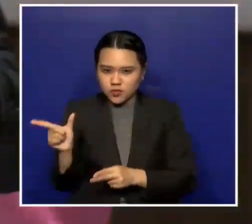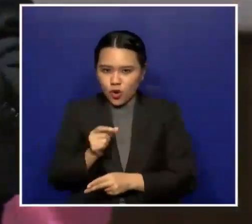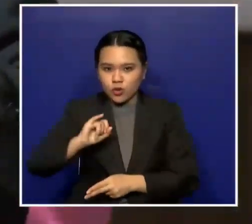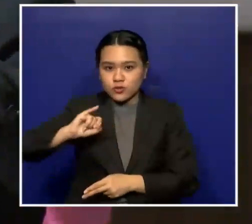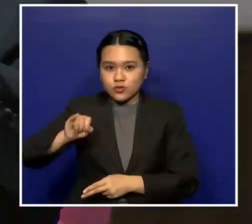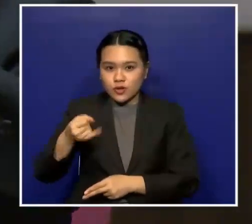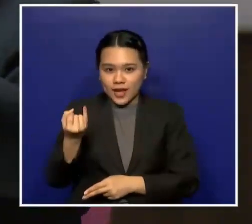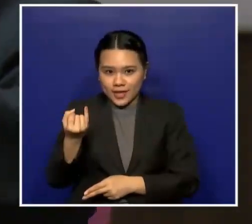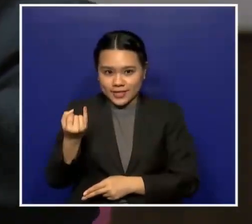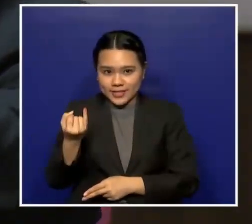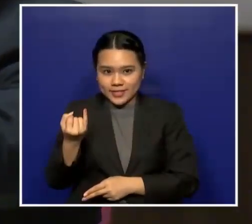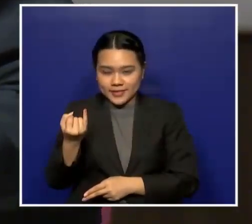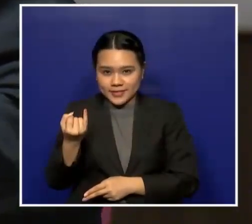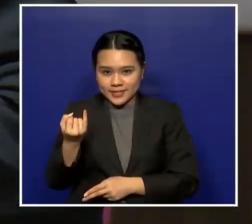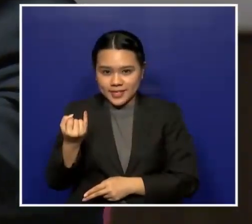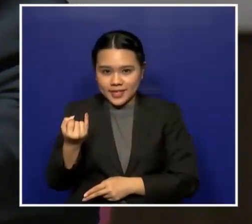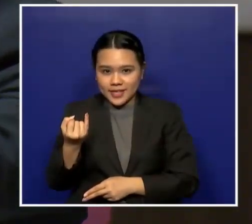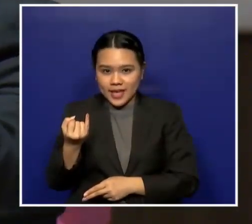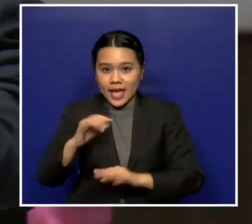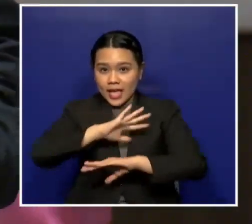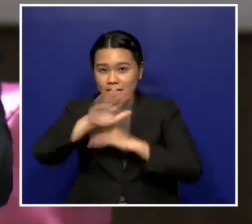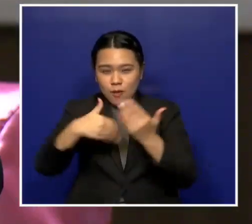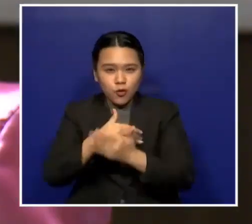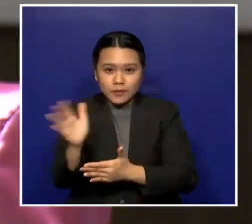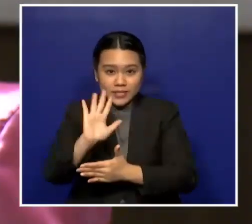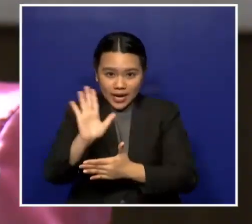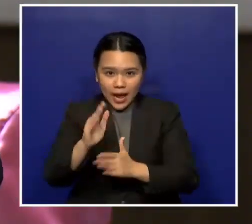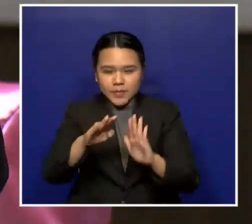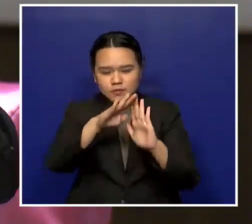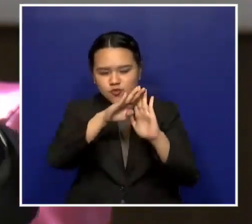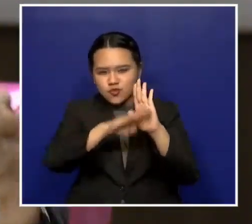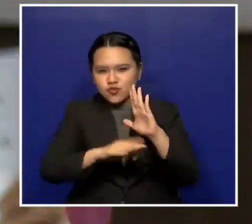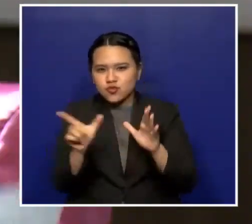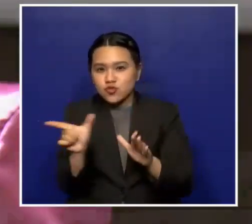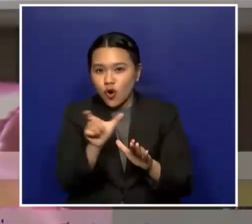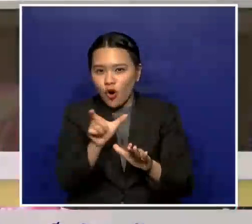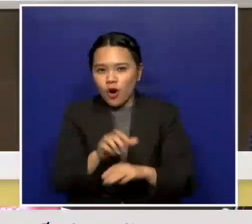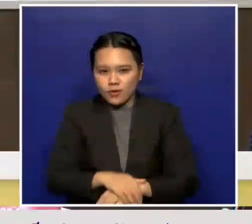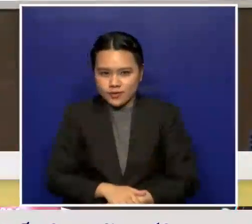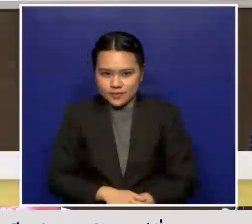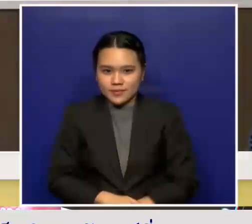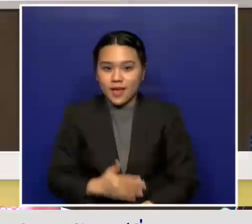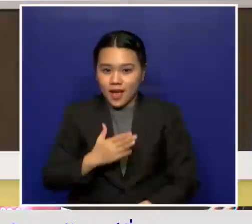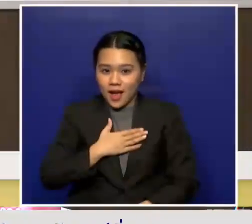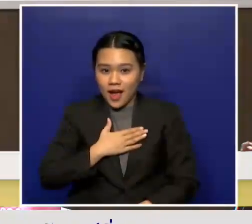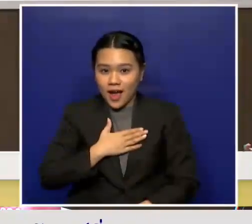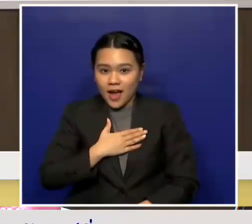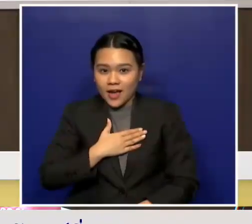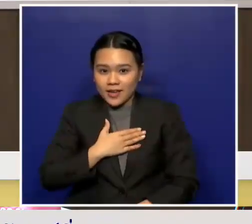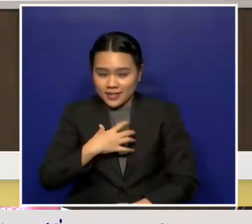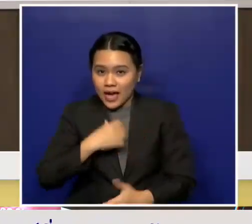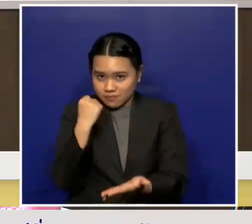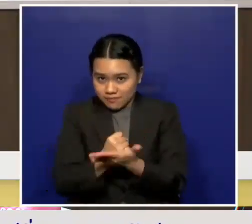ใบเสร็จนะครับเฉพาะบางส่วนนะไม่ใช่ทั้งหมดนะครับระดับสรัญพุทธแล้วต้องมีใบเสร็จครับต้องมีใบเสร็จจางประทับตาด้ว